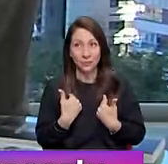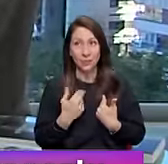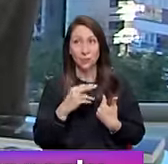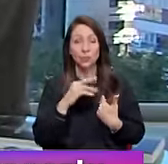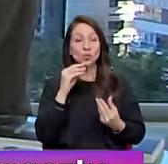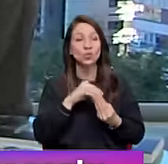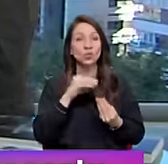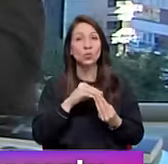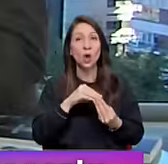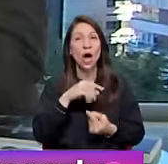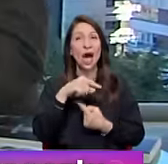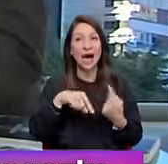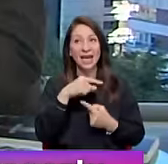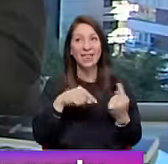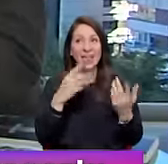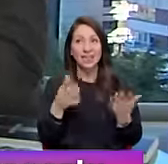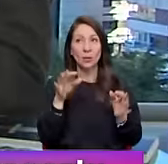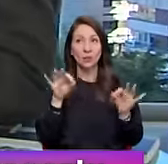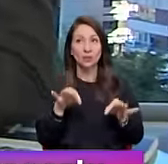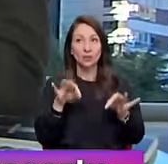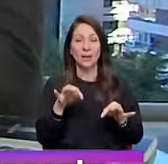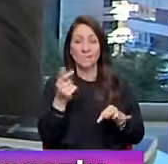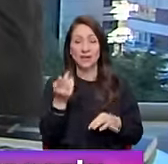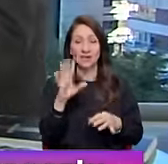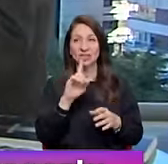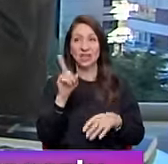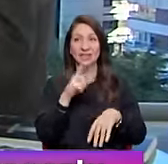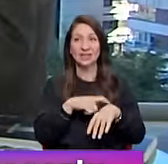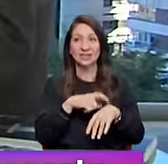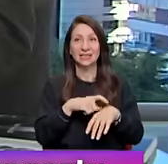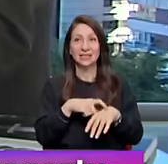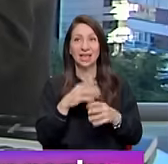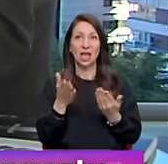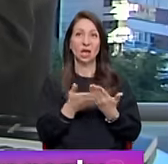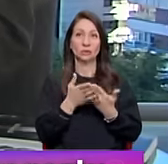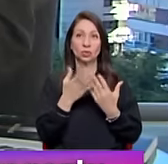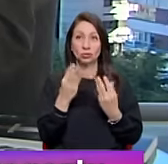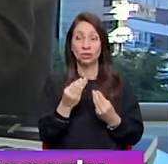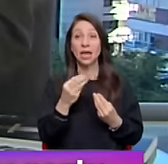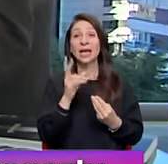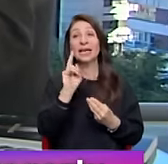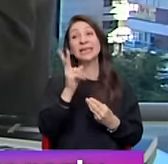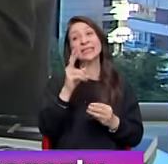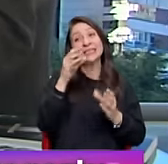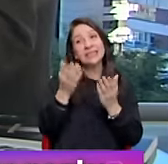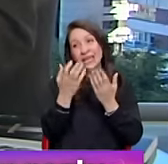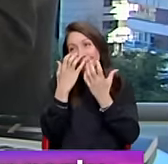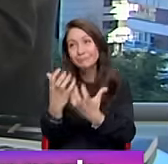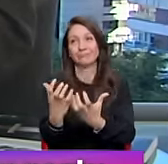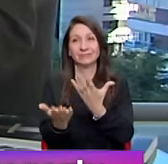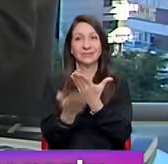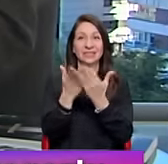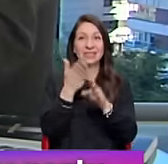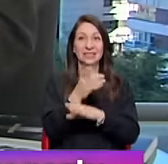Günah keçisi arayanlara da burada birazdan çalar saatte yardımcı olacağız. Sorunlu. Kendileri açısından.